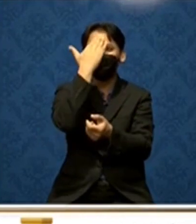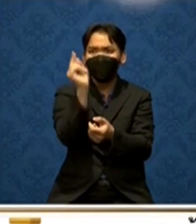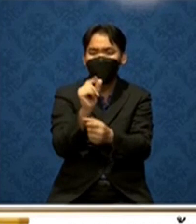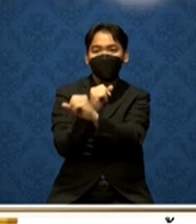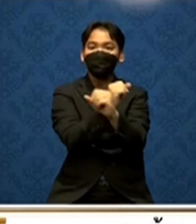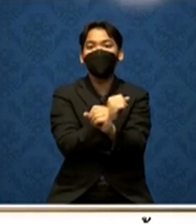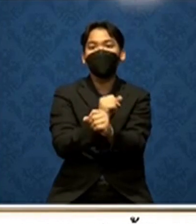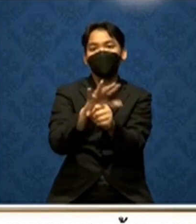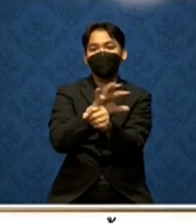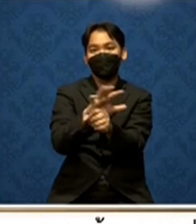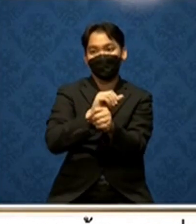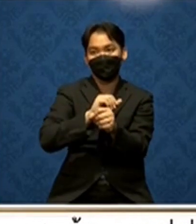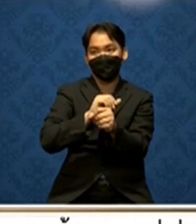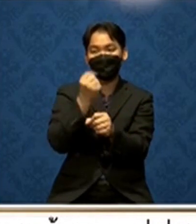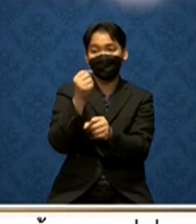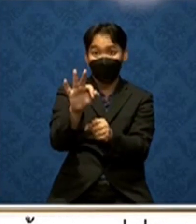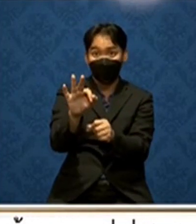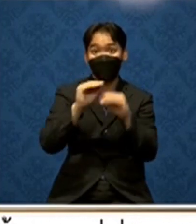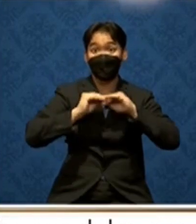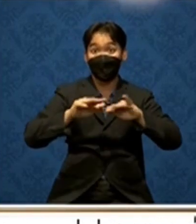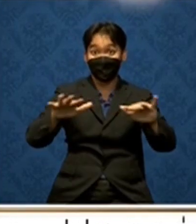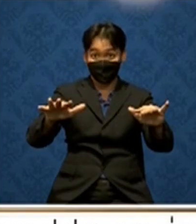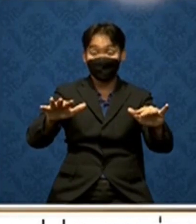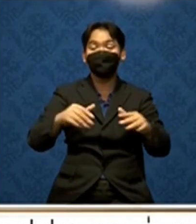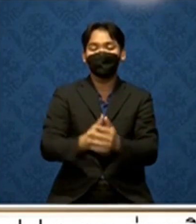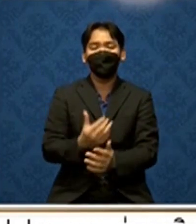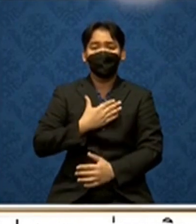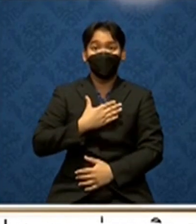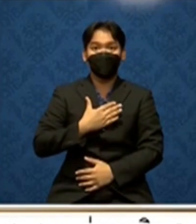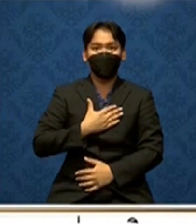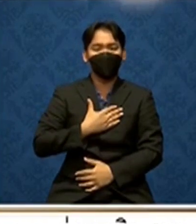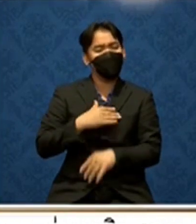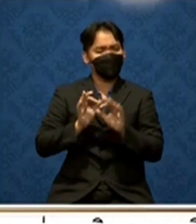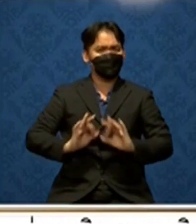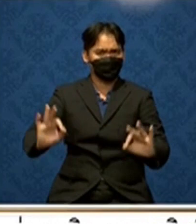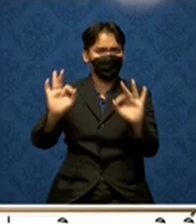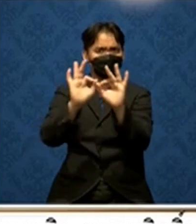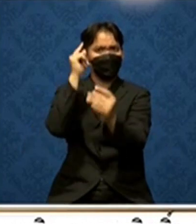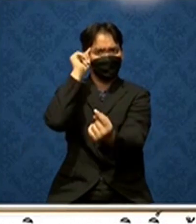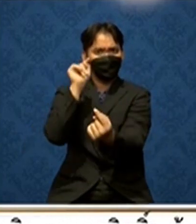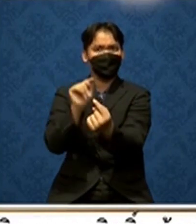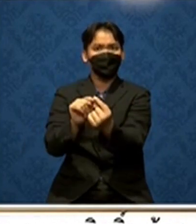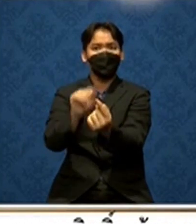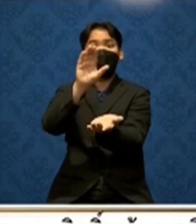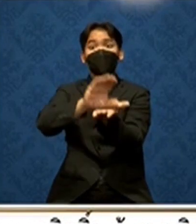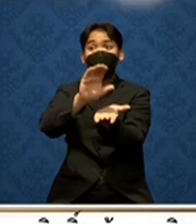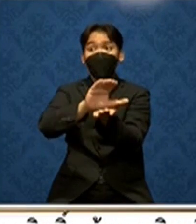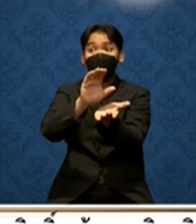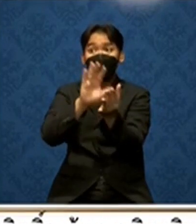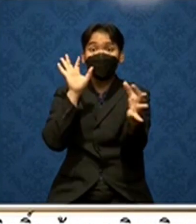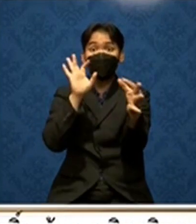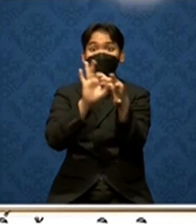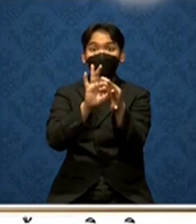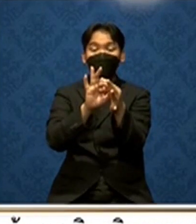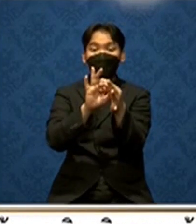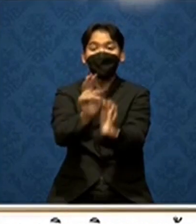งเช่นโรคระบาดโควิด-19กับผมจึงให้ความสัมพันธ์โดยเฉพาะงบที่เกี่ยวกับระบบสาธารณสุขของประเทศไท